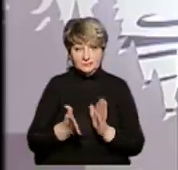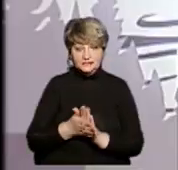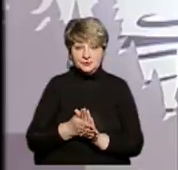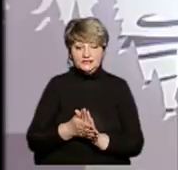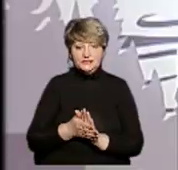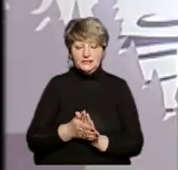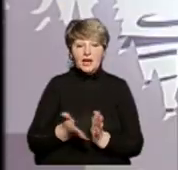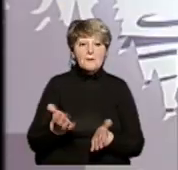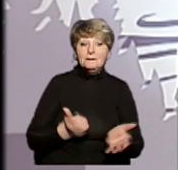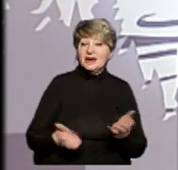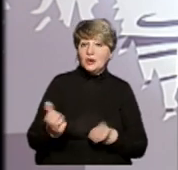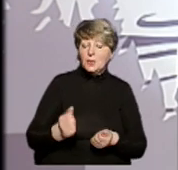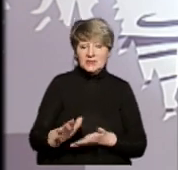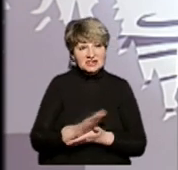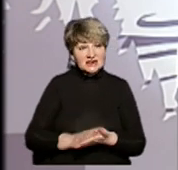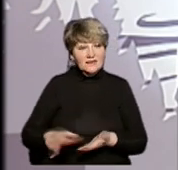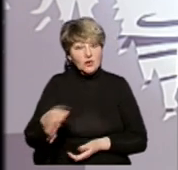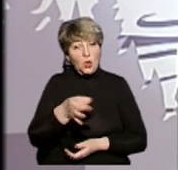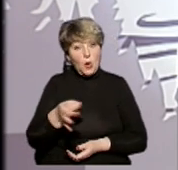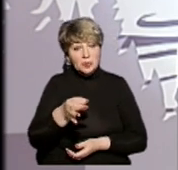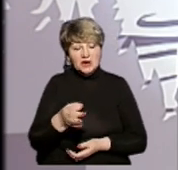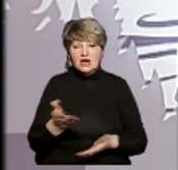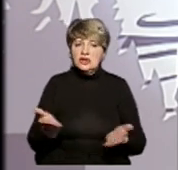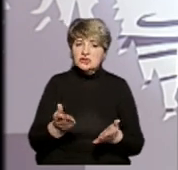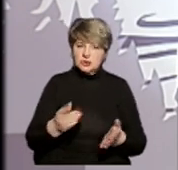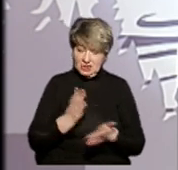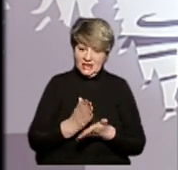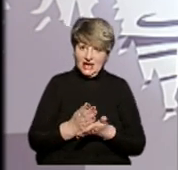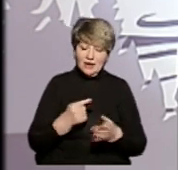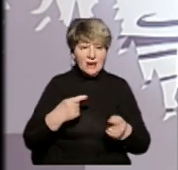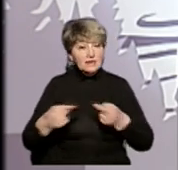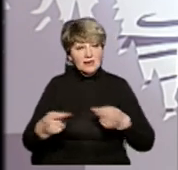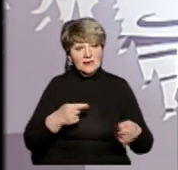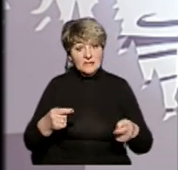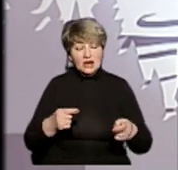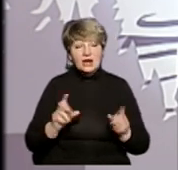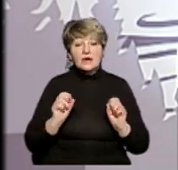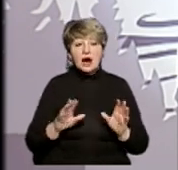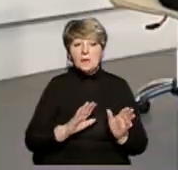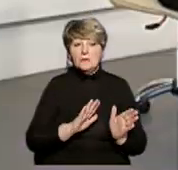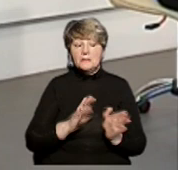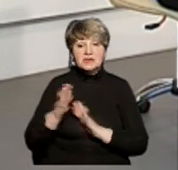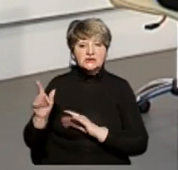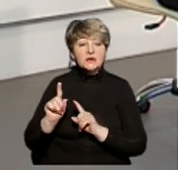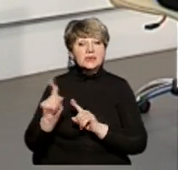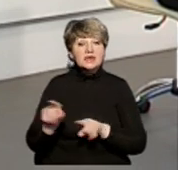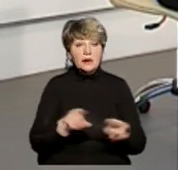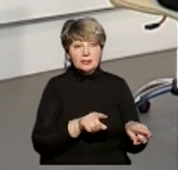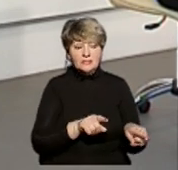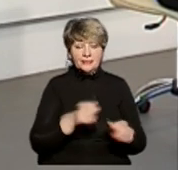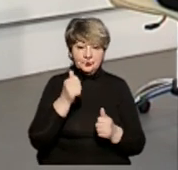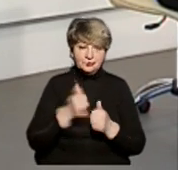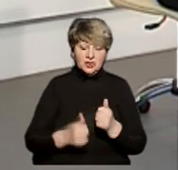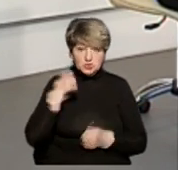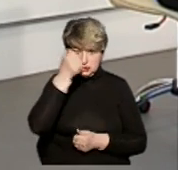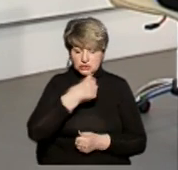з прийомом заявок в області? Чимось різниться вона з містом? Взагалі, як це відбувається там? Власне, в нашу року в